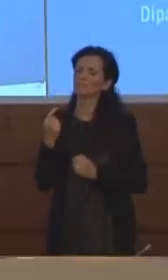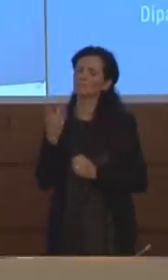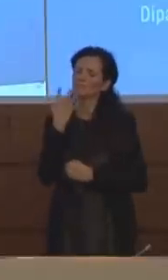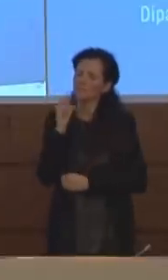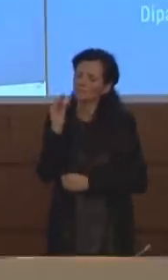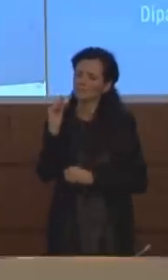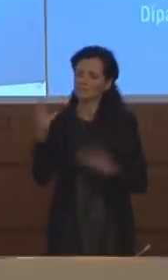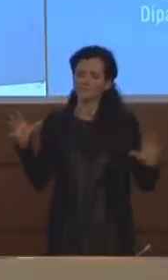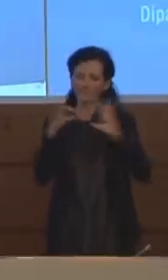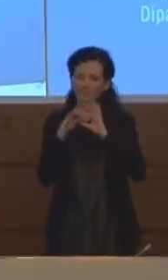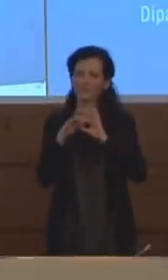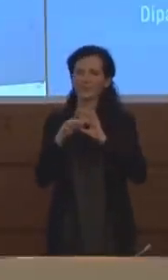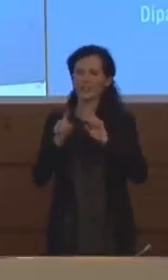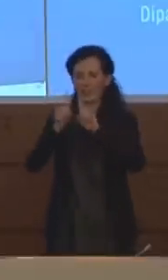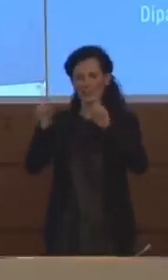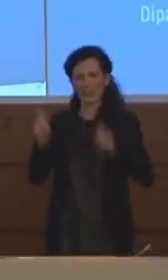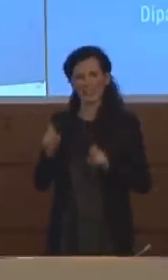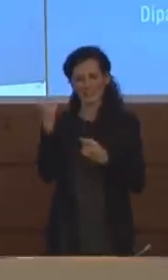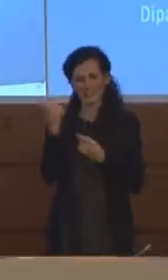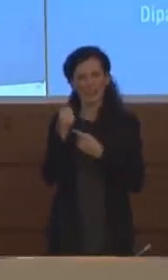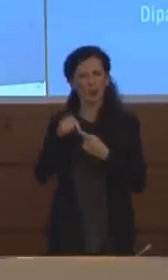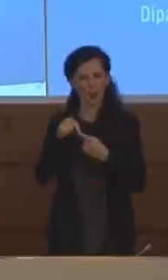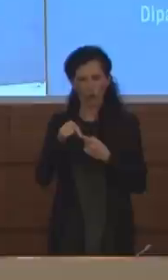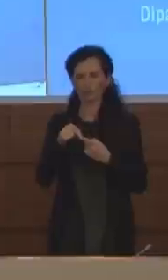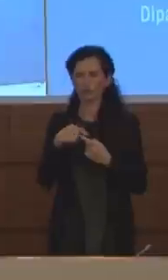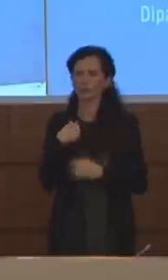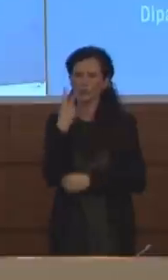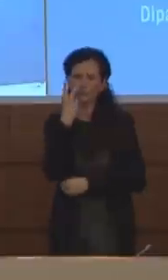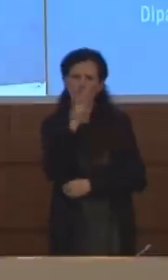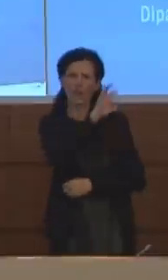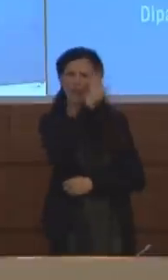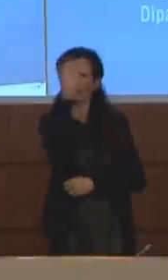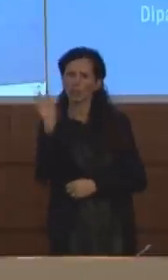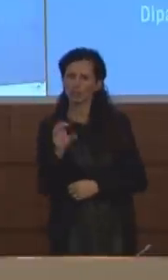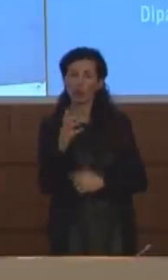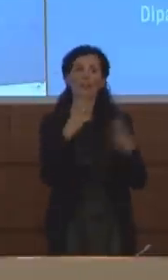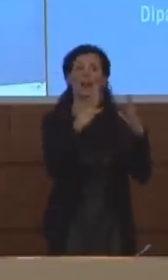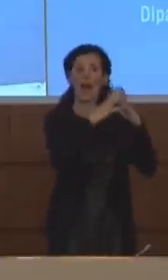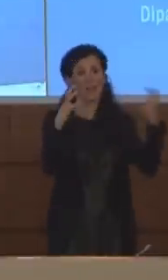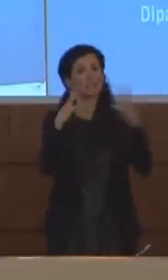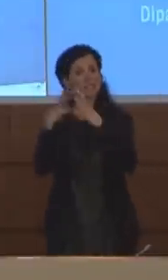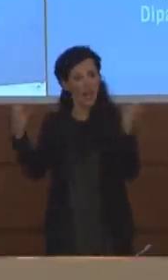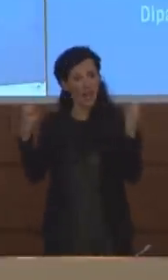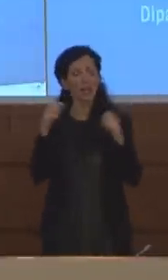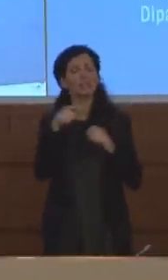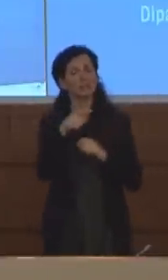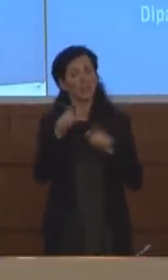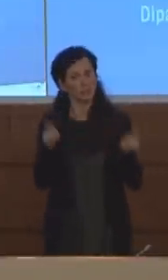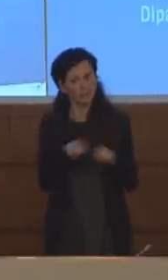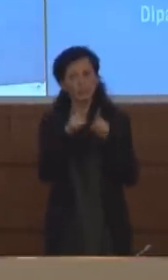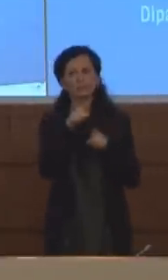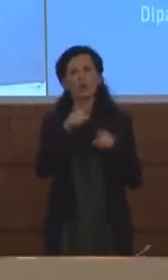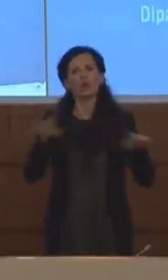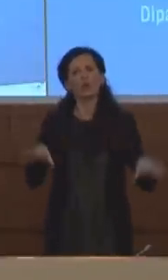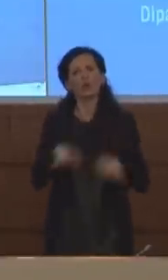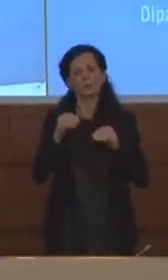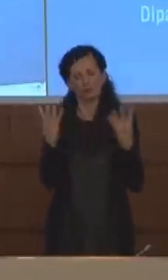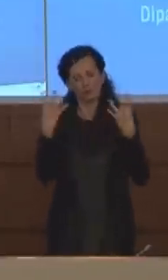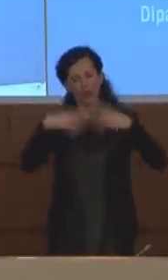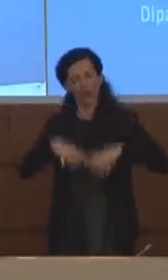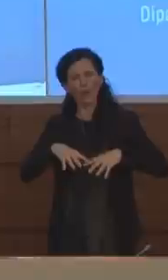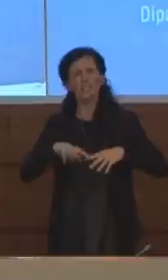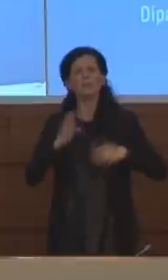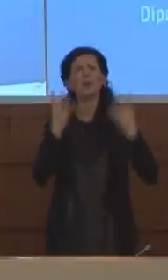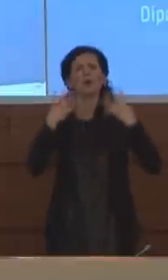stiamo vedendo che diverse regioni ma anche aziende anche grandi aziende si stanno un pochino organizzando in ordine